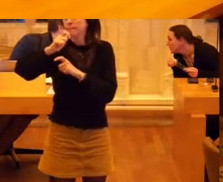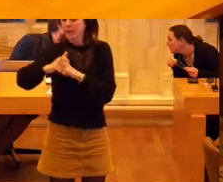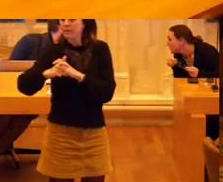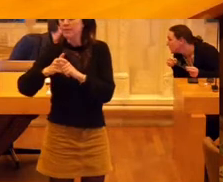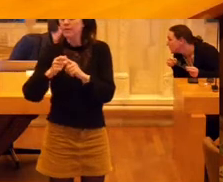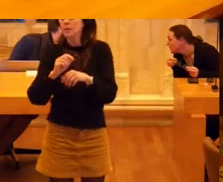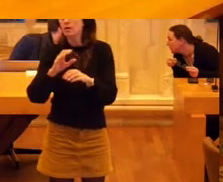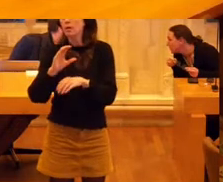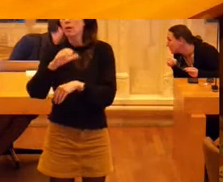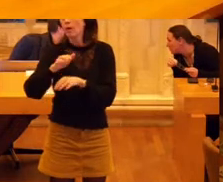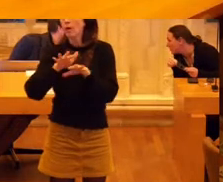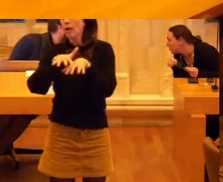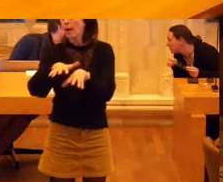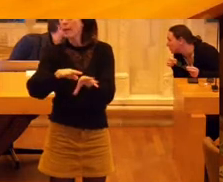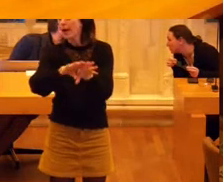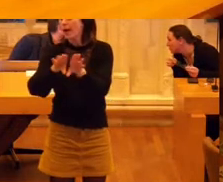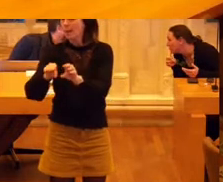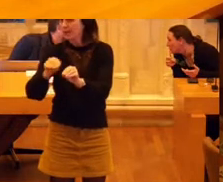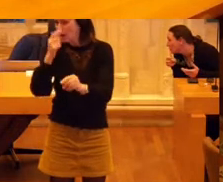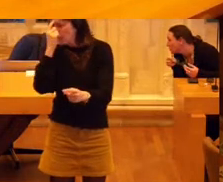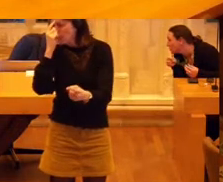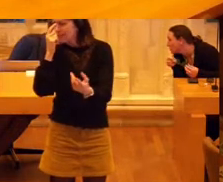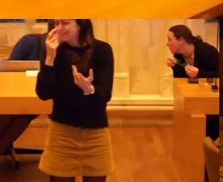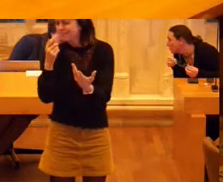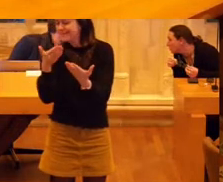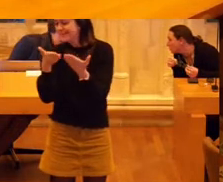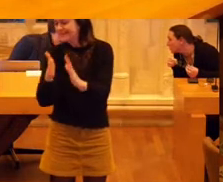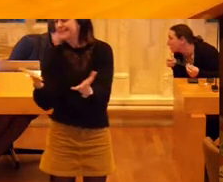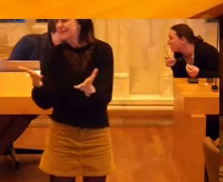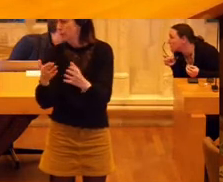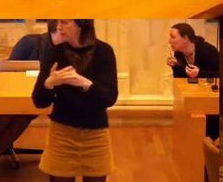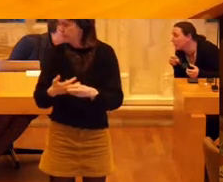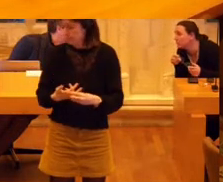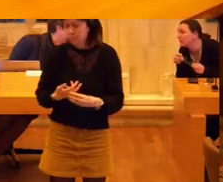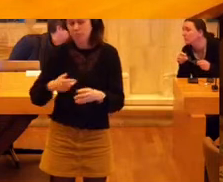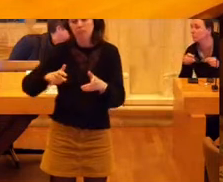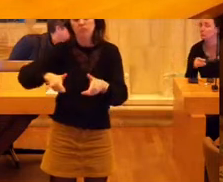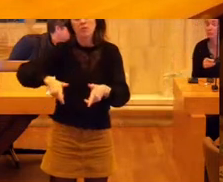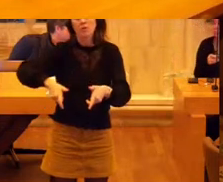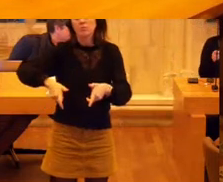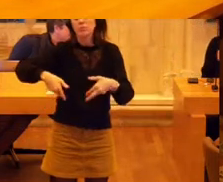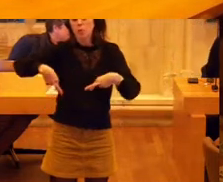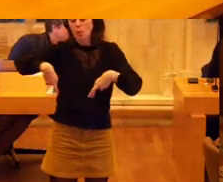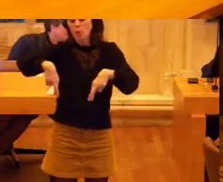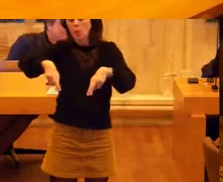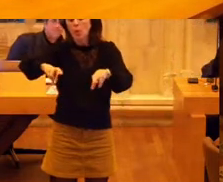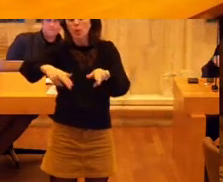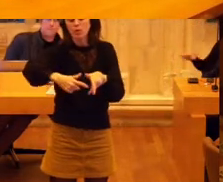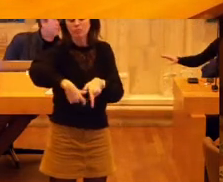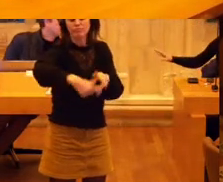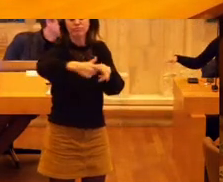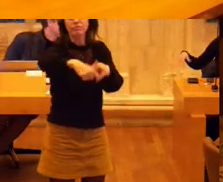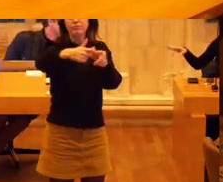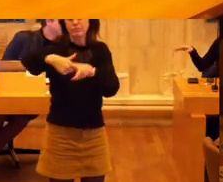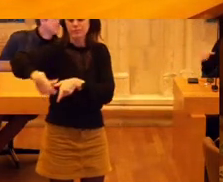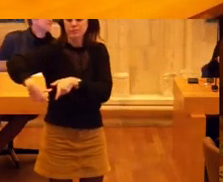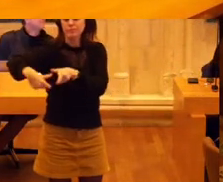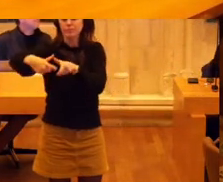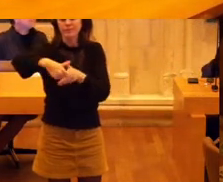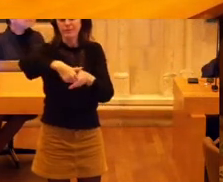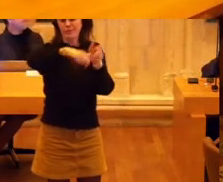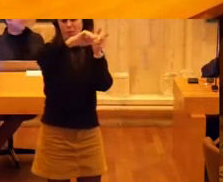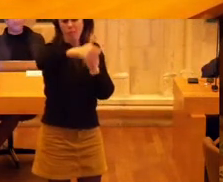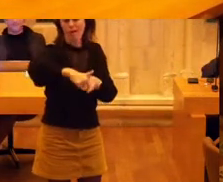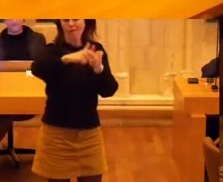Quand la mer habitat d'abattre l'ensemble des logements qui sont situés le long de la rue du Chemin Vert